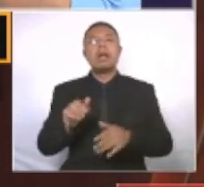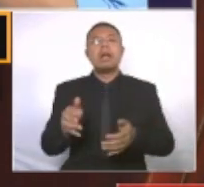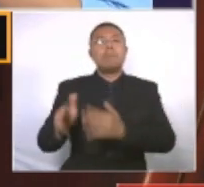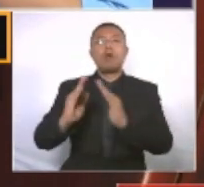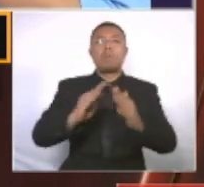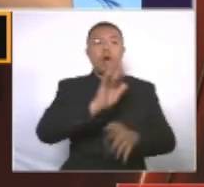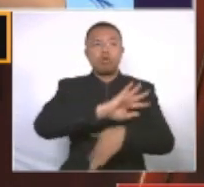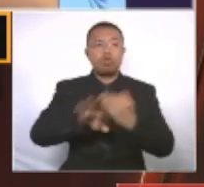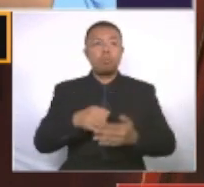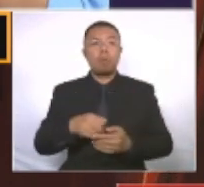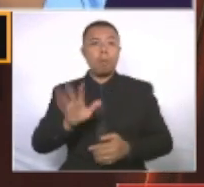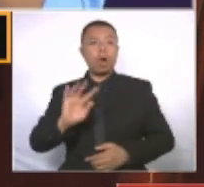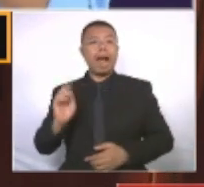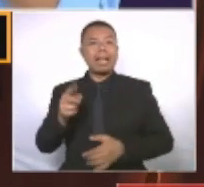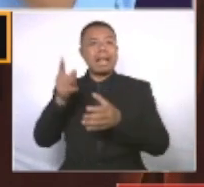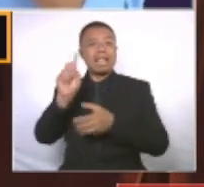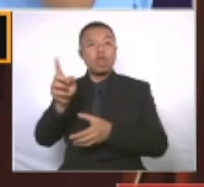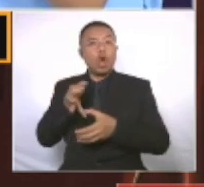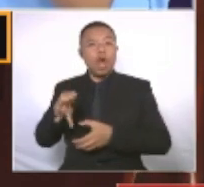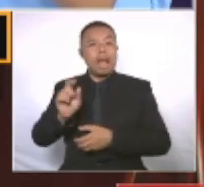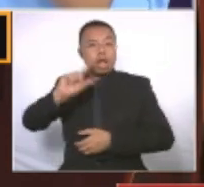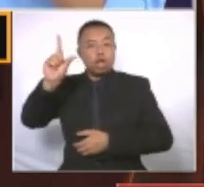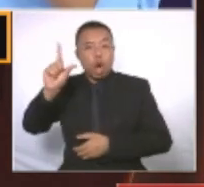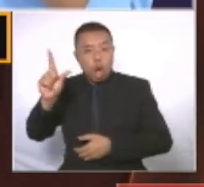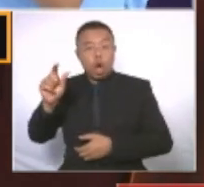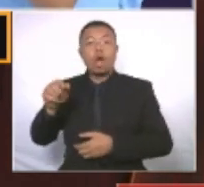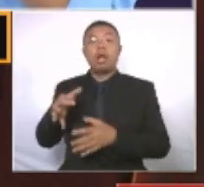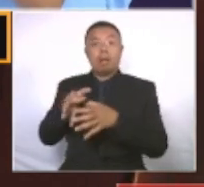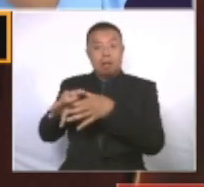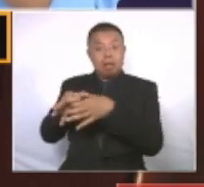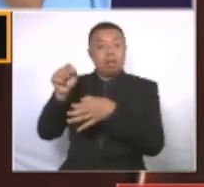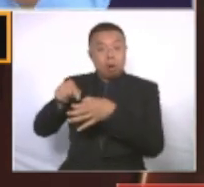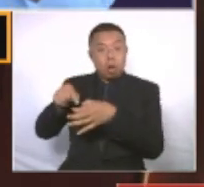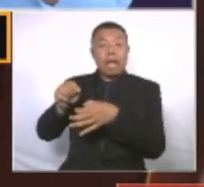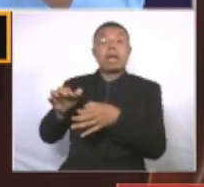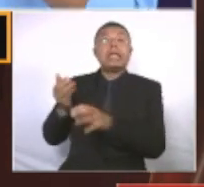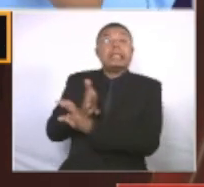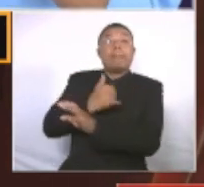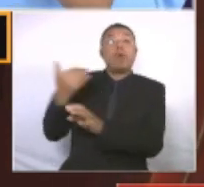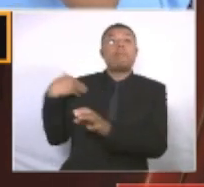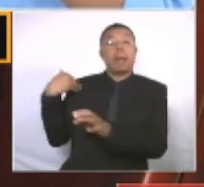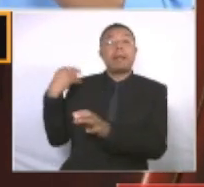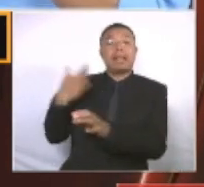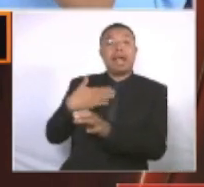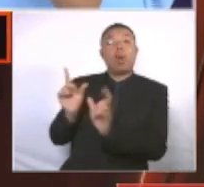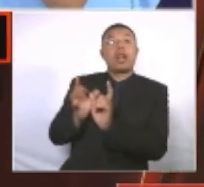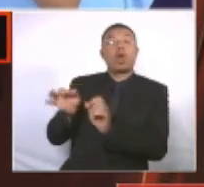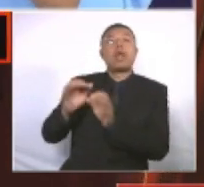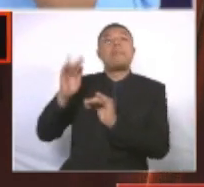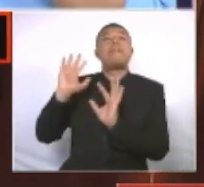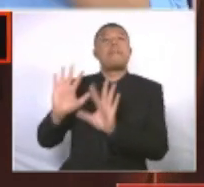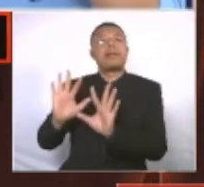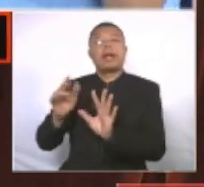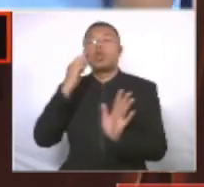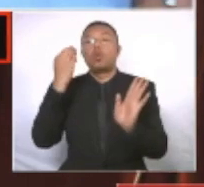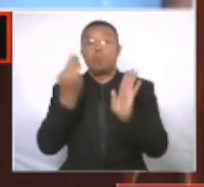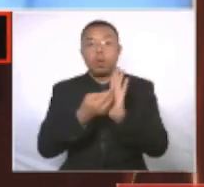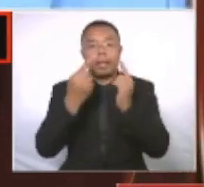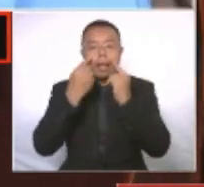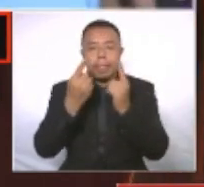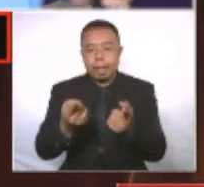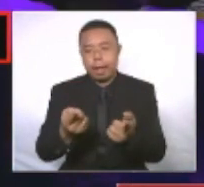Dan itu fakta loh Gus, proyek di Solo sebelum saya menjabat itu lebih banyak. Fakta itu. Terima